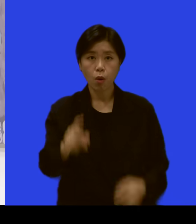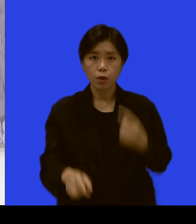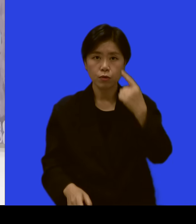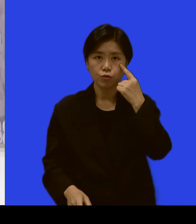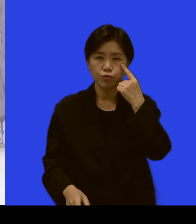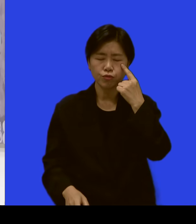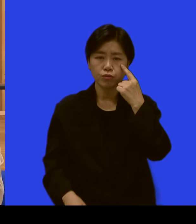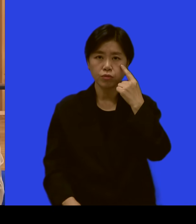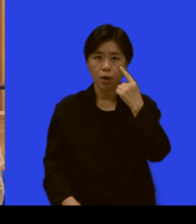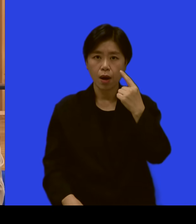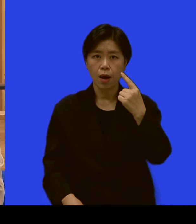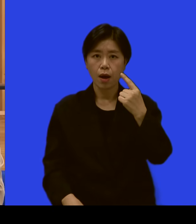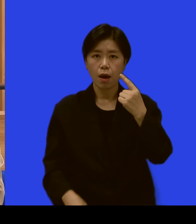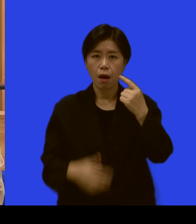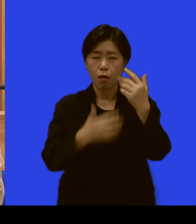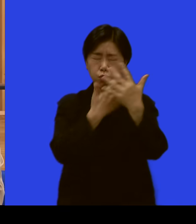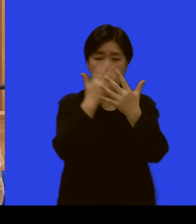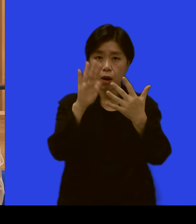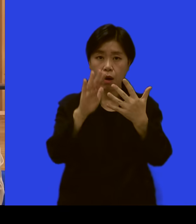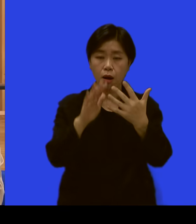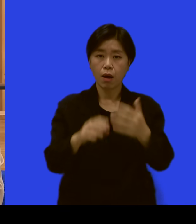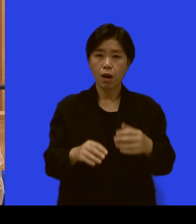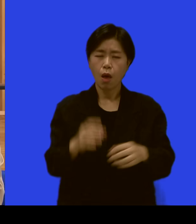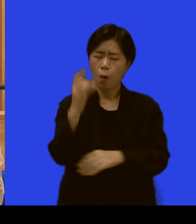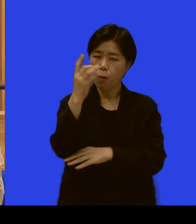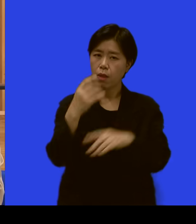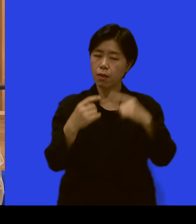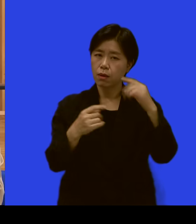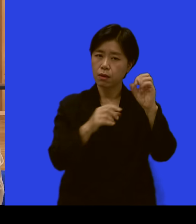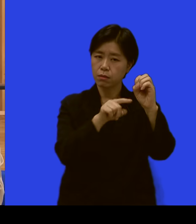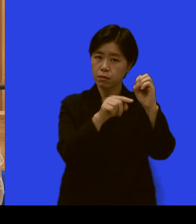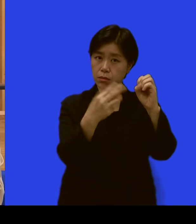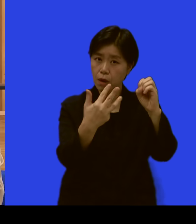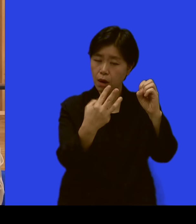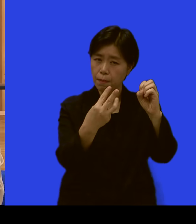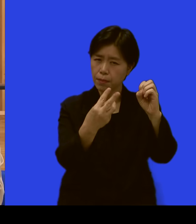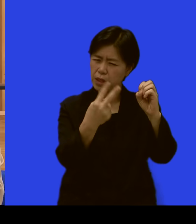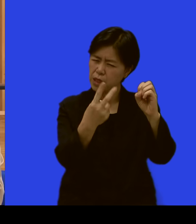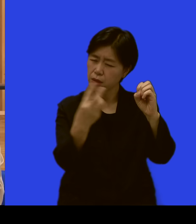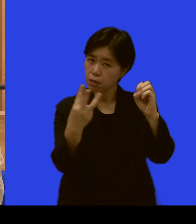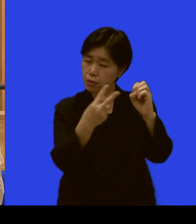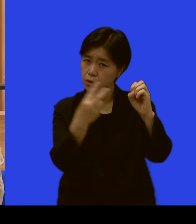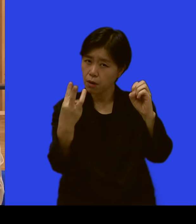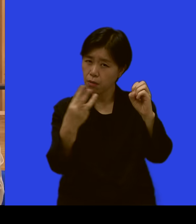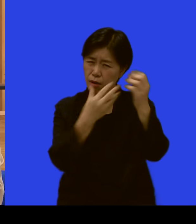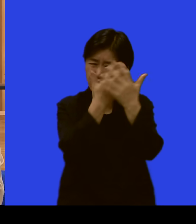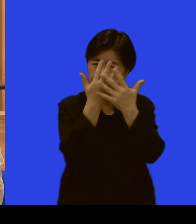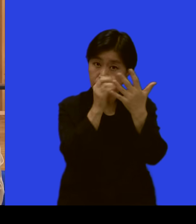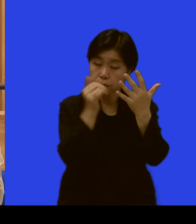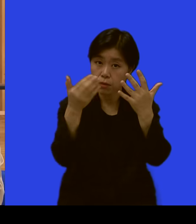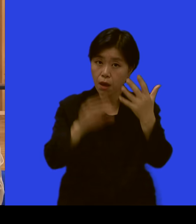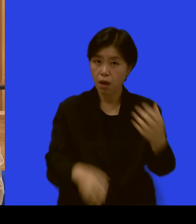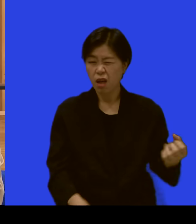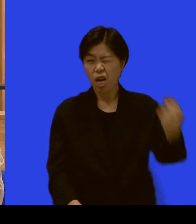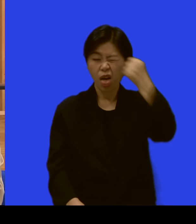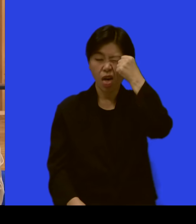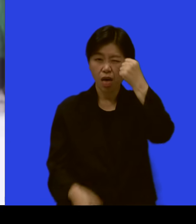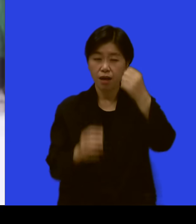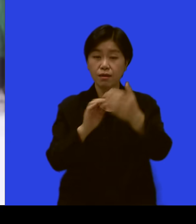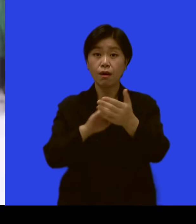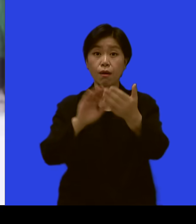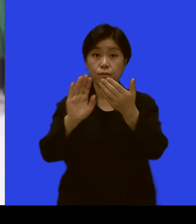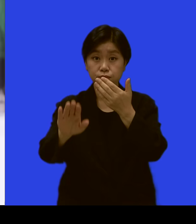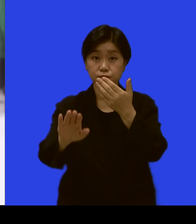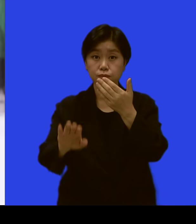잘 보이는 거예요. 원래 시력이 한 0.3, 네네. 0.2, 0.3 되게 안 좋았었는데 네. 그렇게 만져주시고